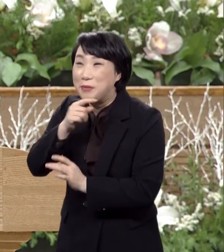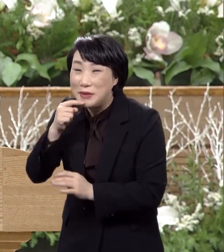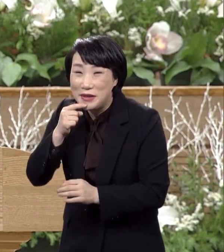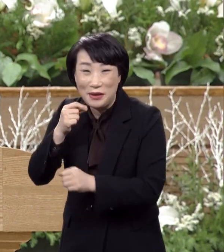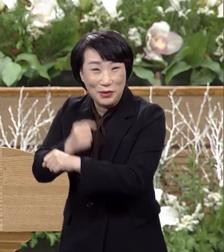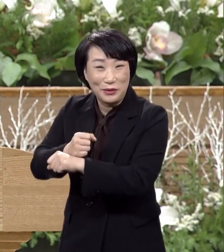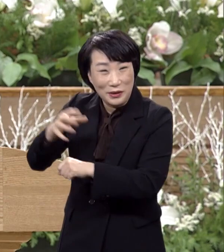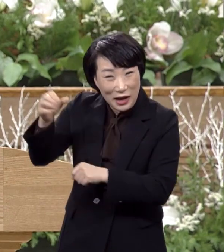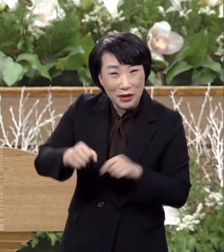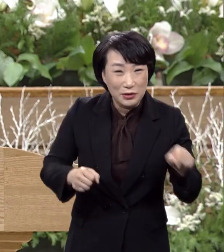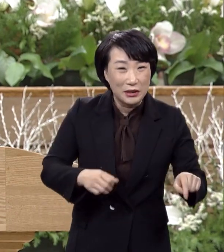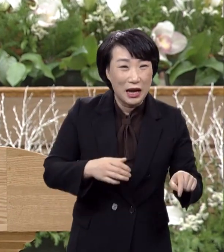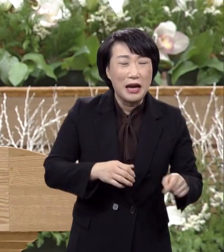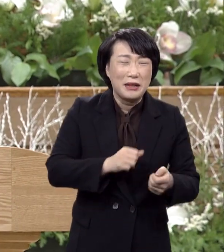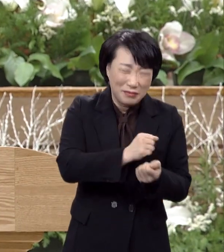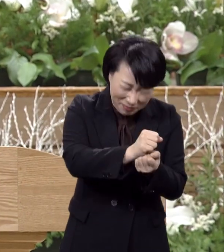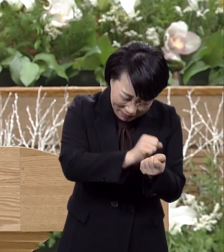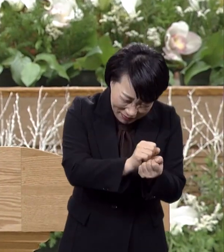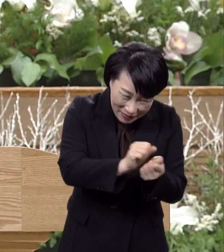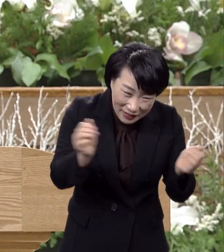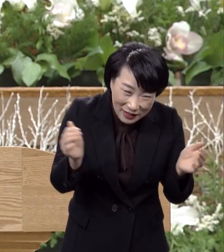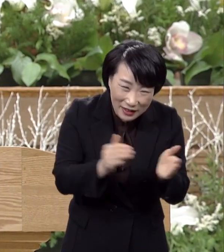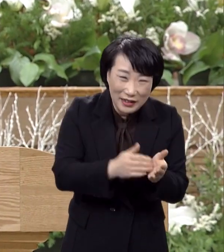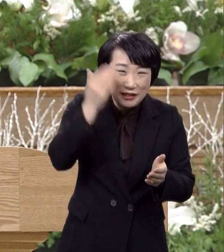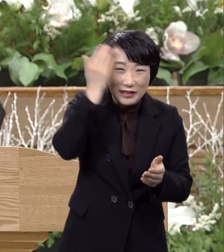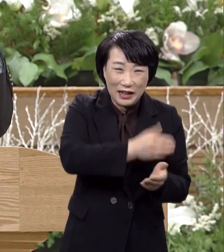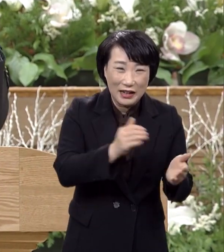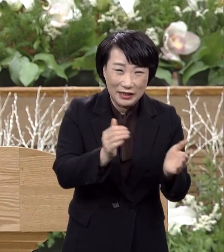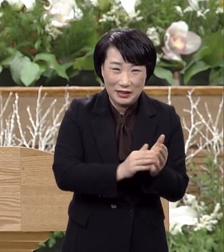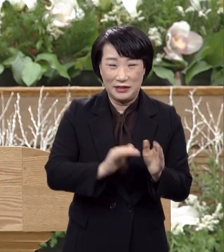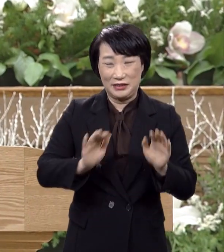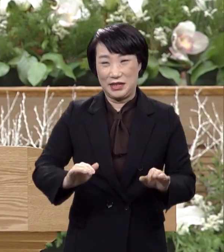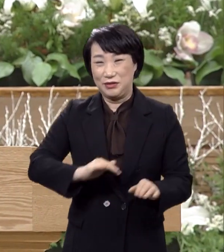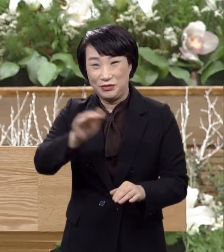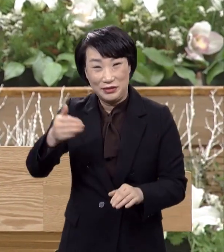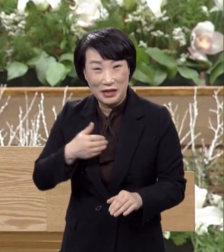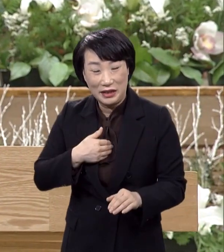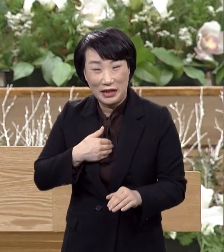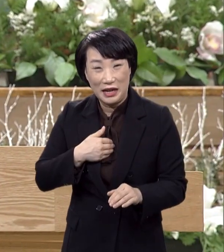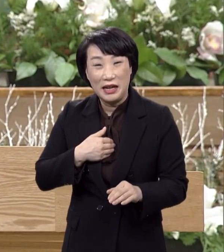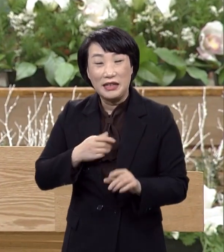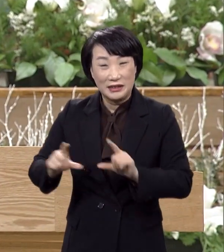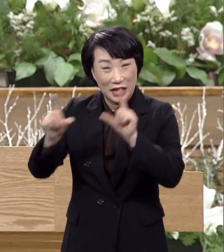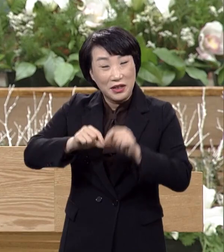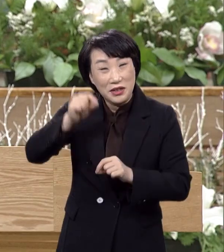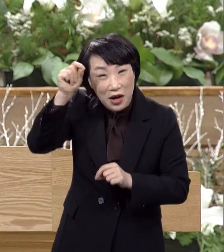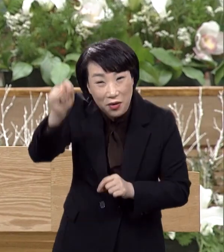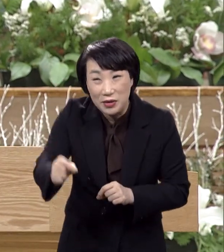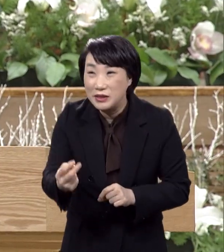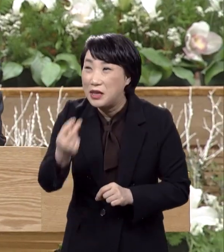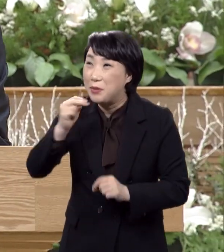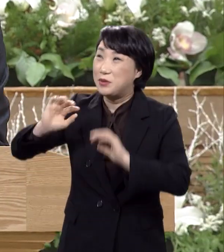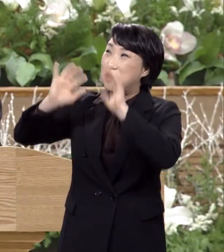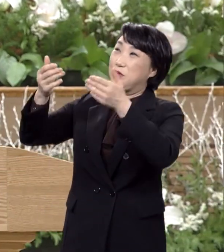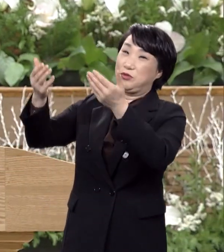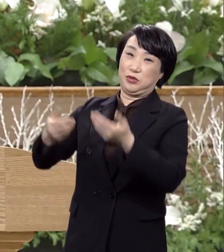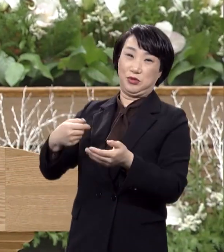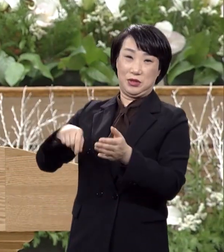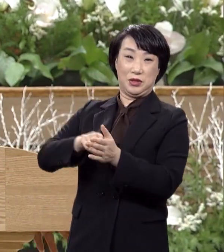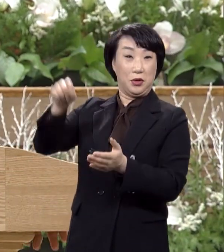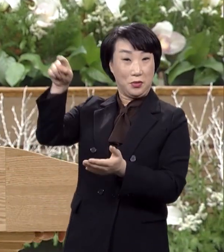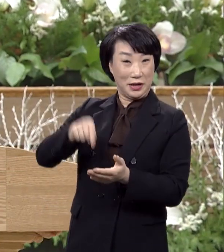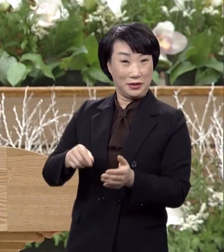피의 공로로 지워 없애버리고 우리에게 영원히 사는 생명과 천국을 주러